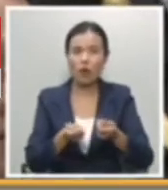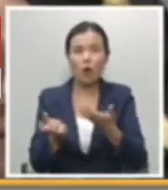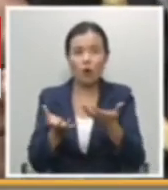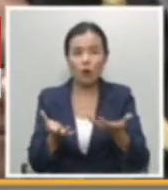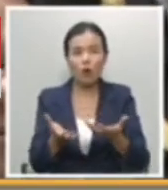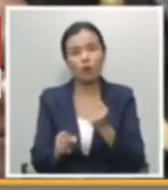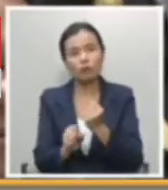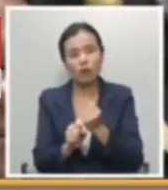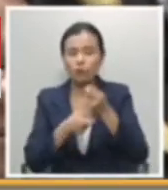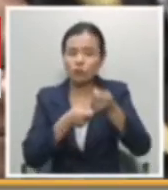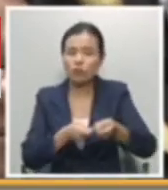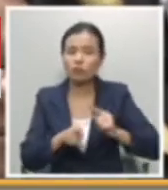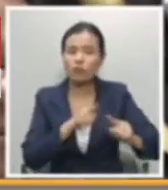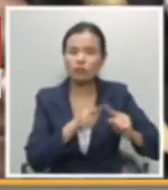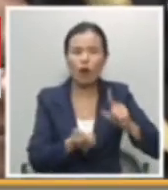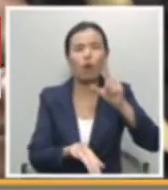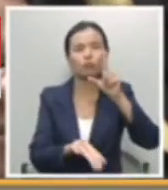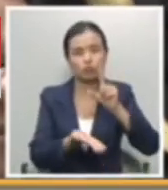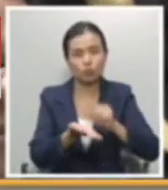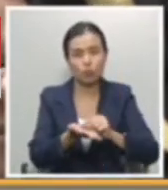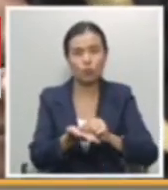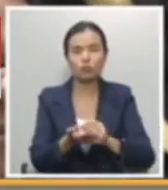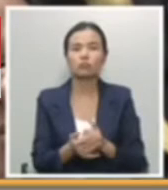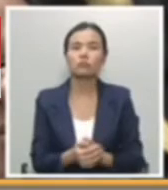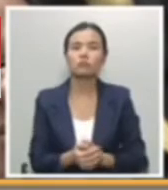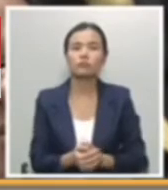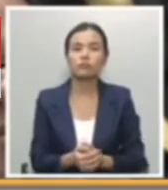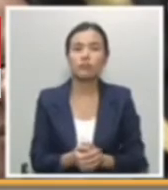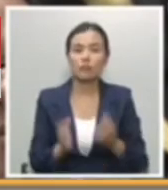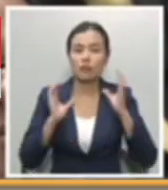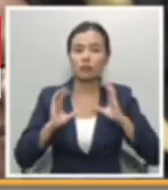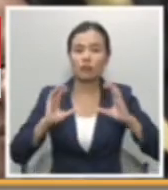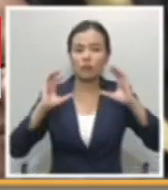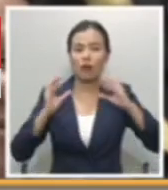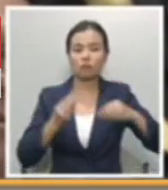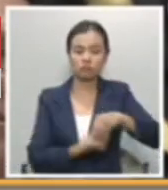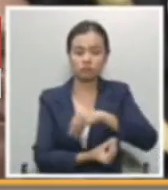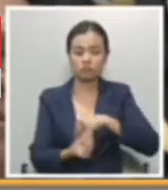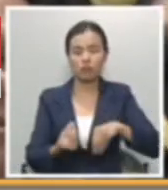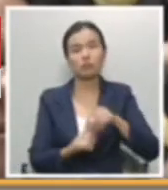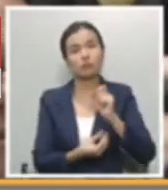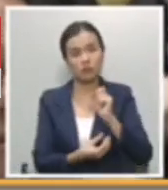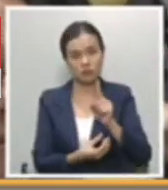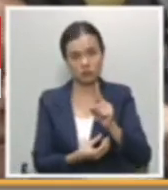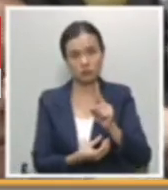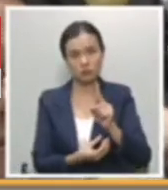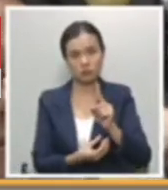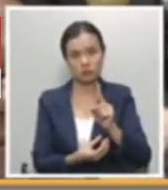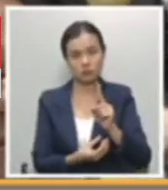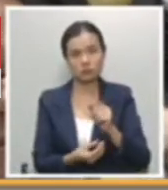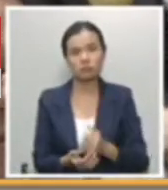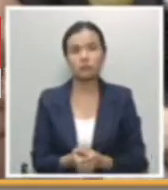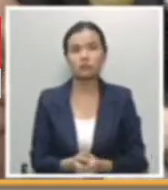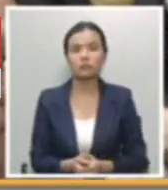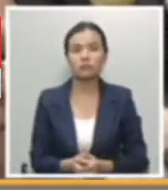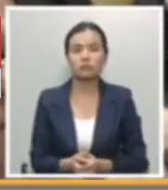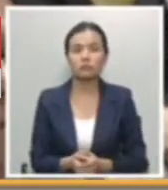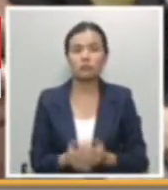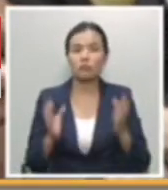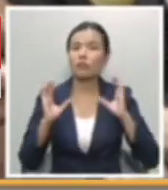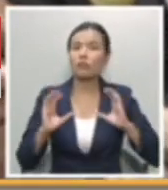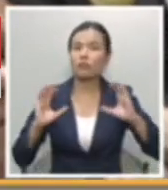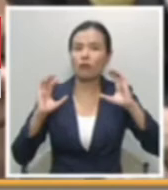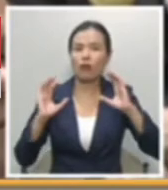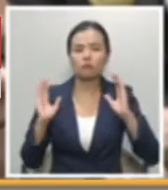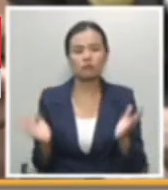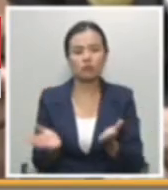ดเป็นที่ชัดเจนแล้วว่ารัฐบาลและเศรษฐกิจไม่ได้ให้รัฐบาลไม่ได้ให้การสนับ